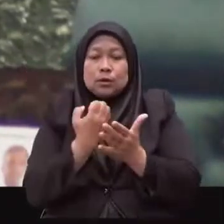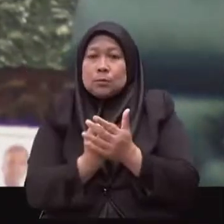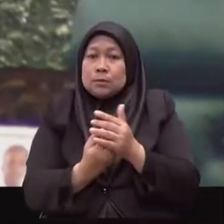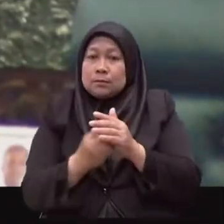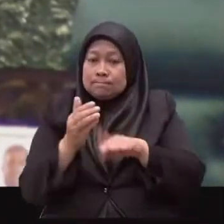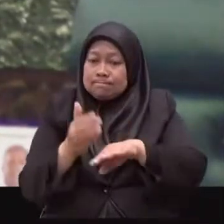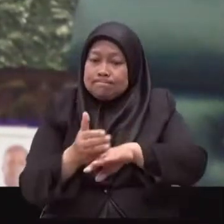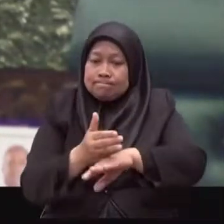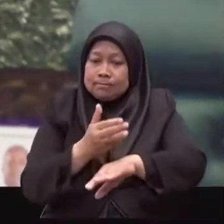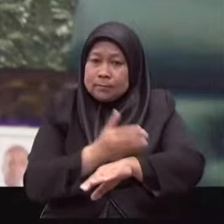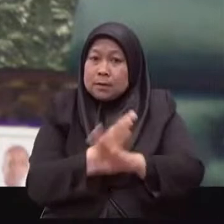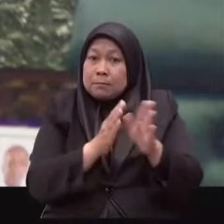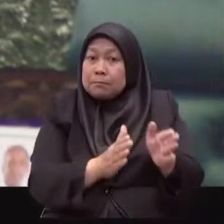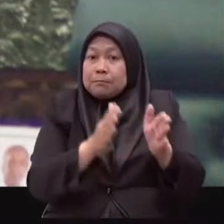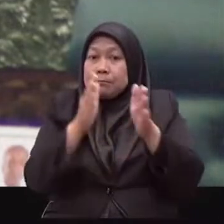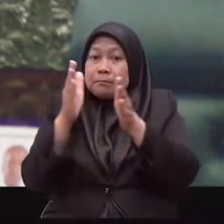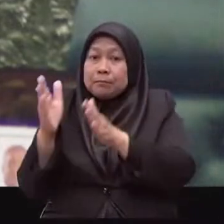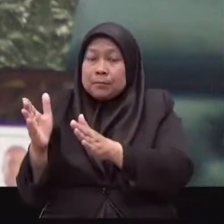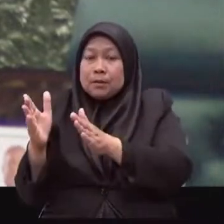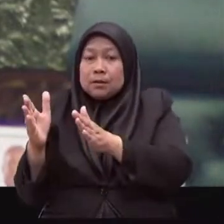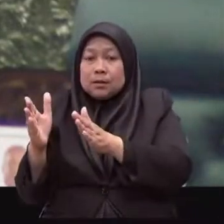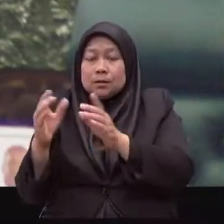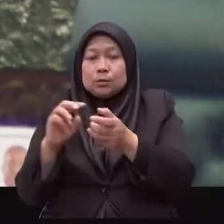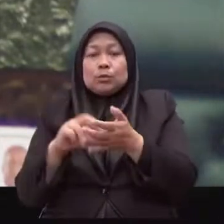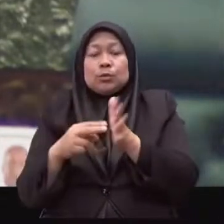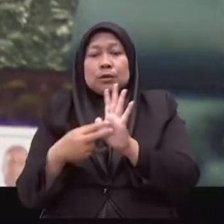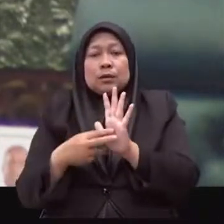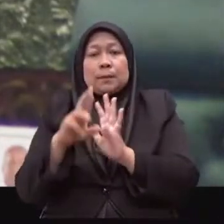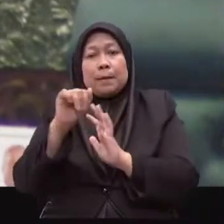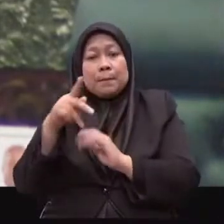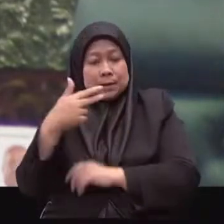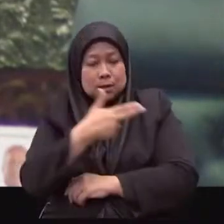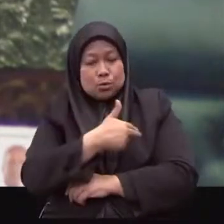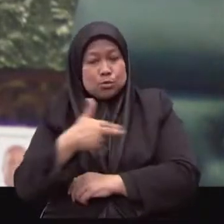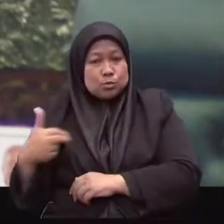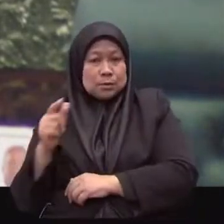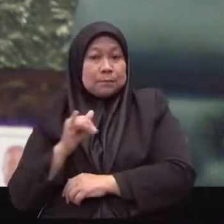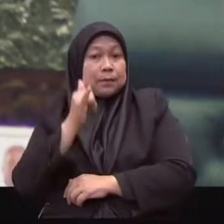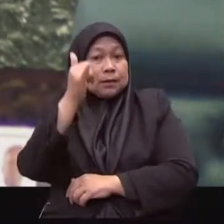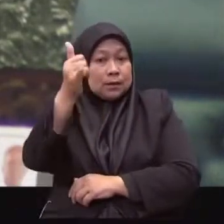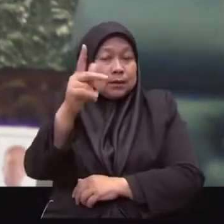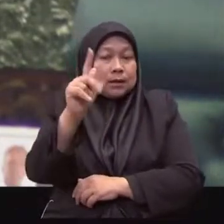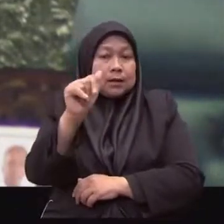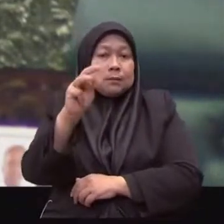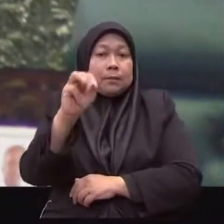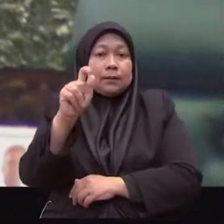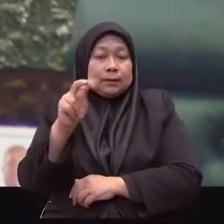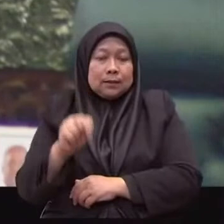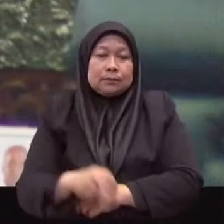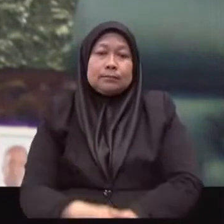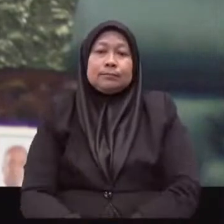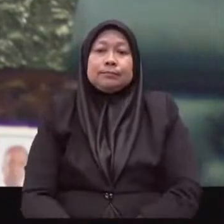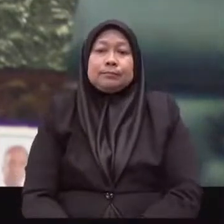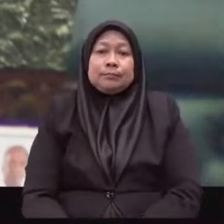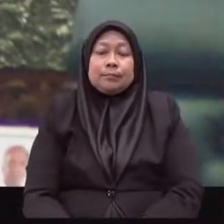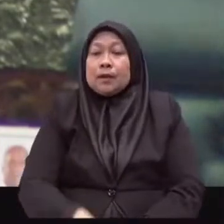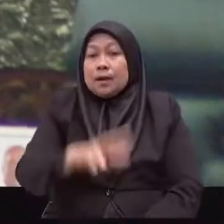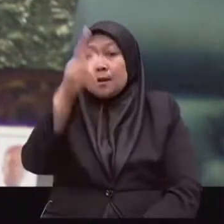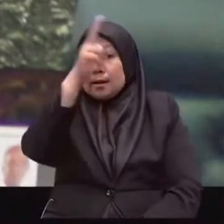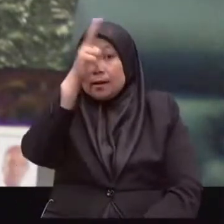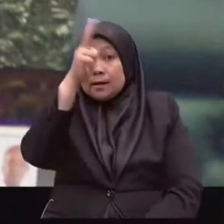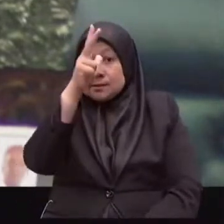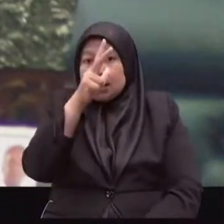ongkokolan pelaburan ke quality dan butiran 040 300 Maeda